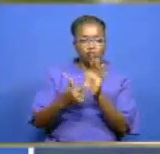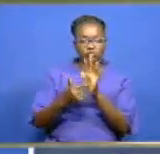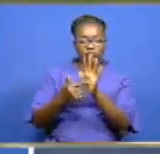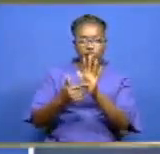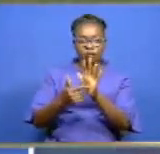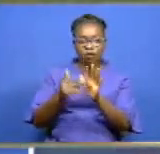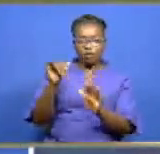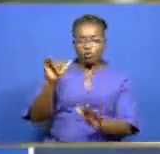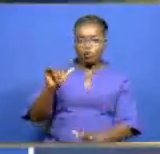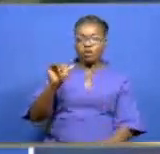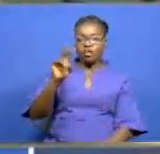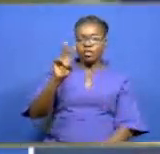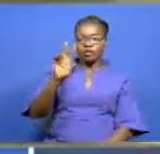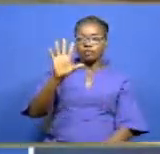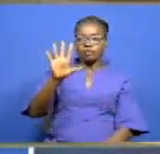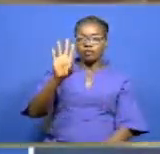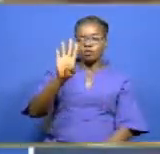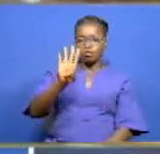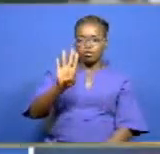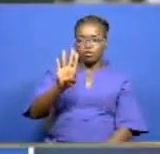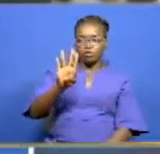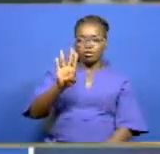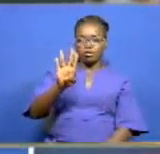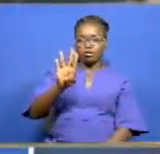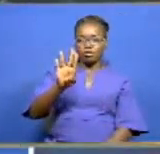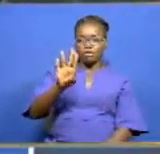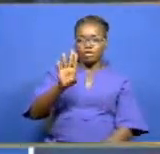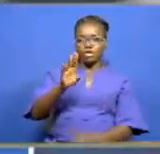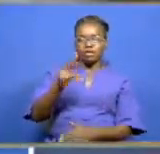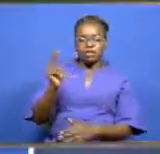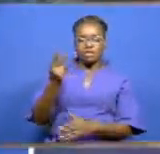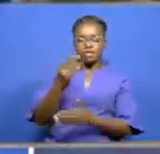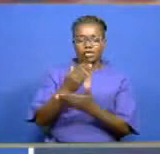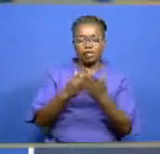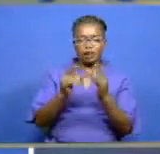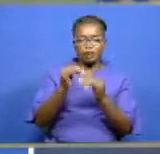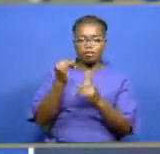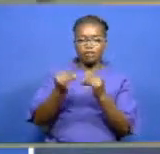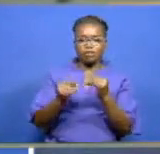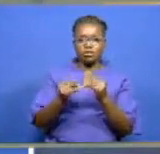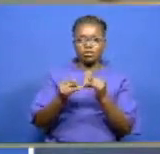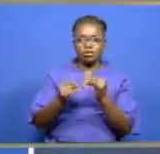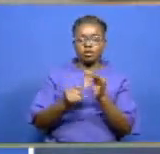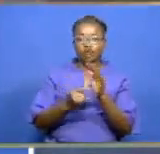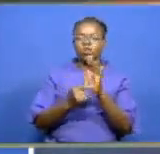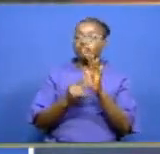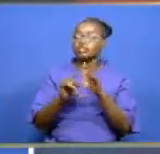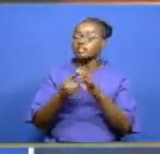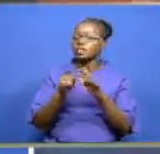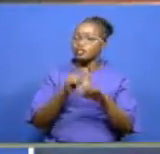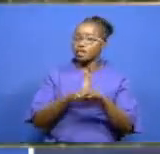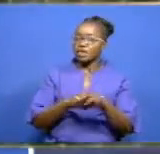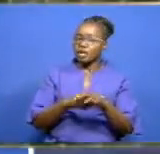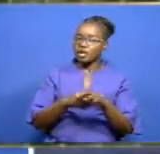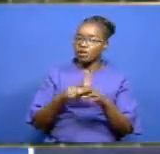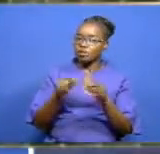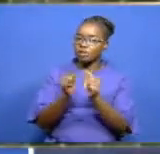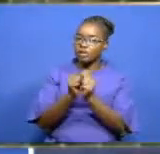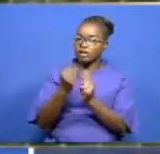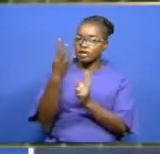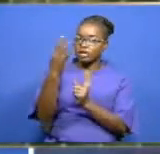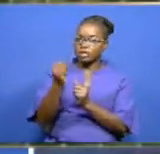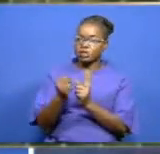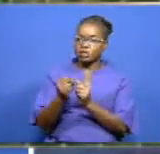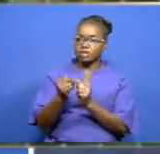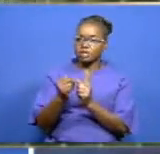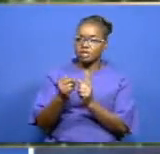ya Y254, huku nusu fainali ya pili baina ya Uganda na Tunisia ikitarajiwa kuanza saa 4:30 usiku na itaonyeshwa